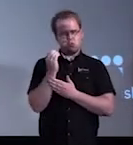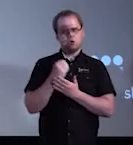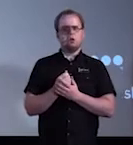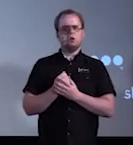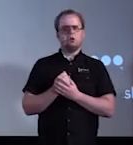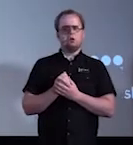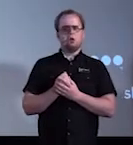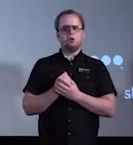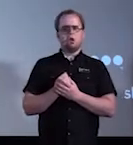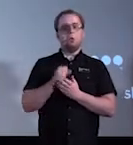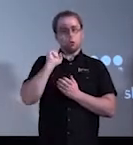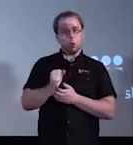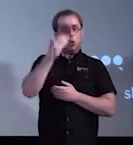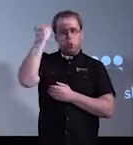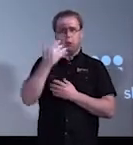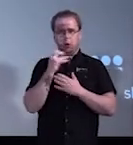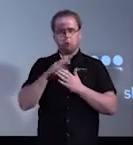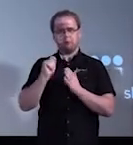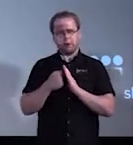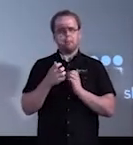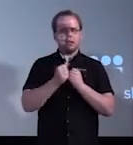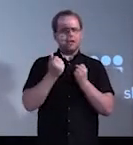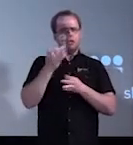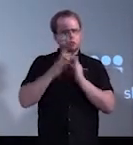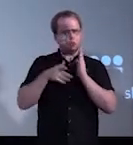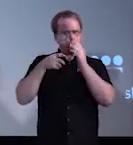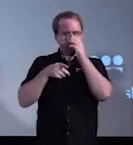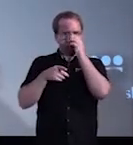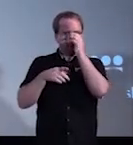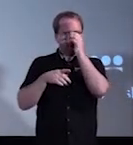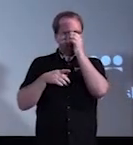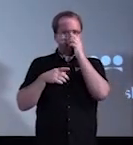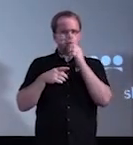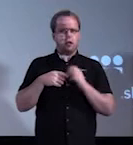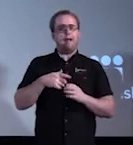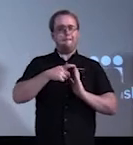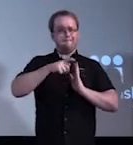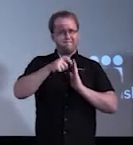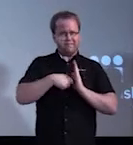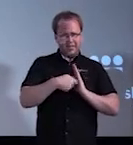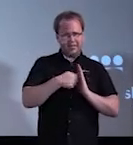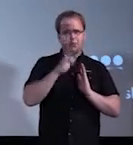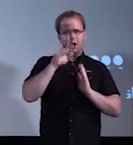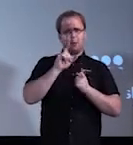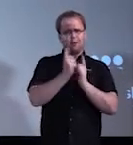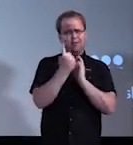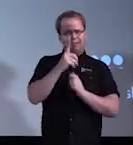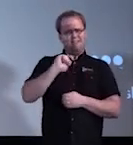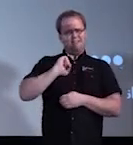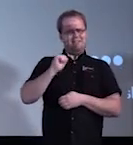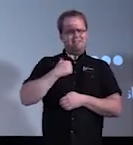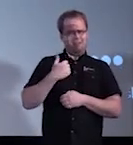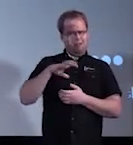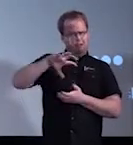så. Det skulle man kunna ha gjort. Eller? Men det är precis det här att vi är liksom... Filmen har blivit en egen sektor som är så